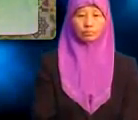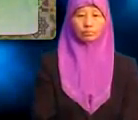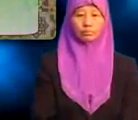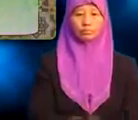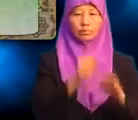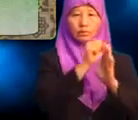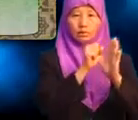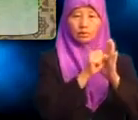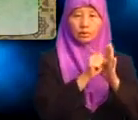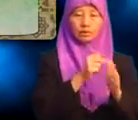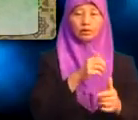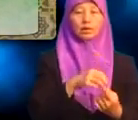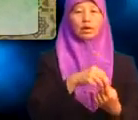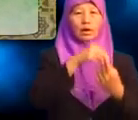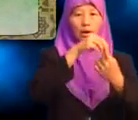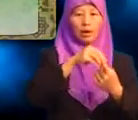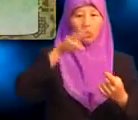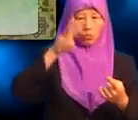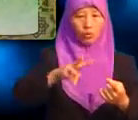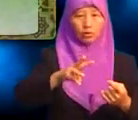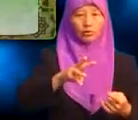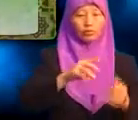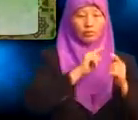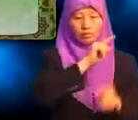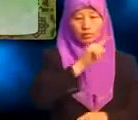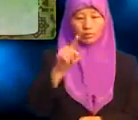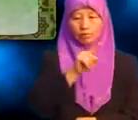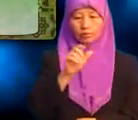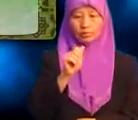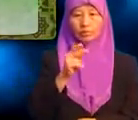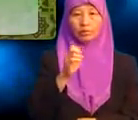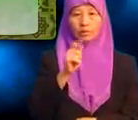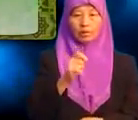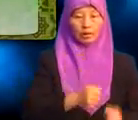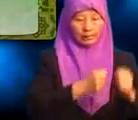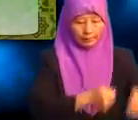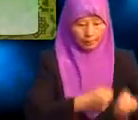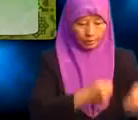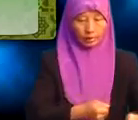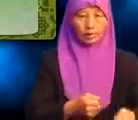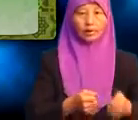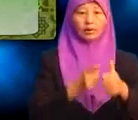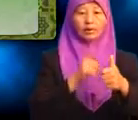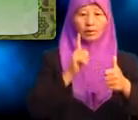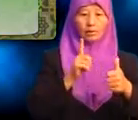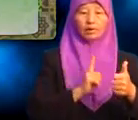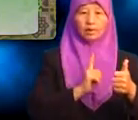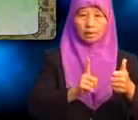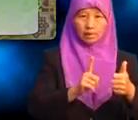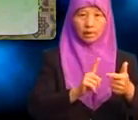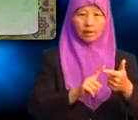Syarat khas wajib zakat pertanian adalah Islam, sempurna